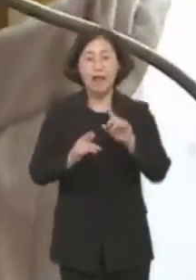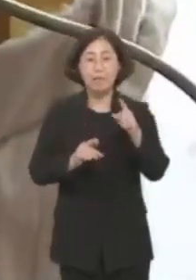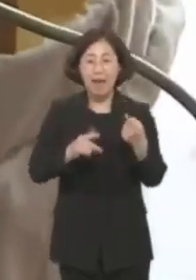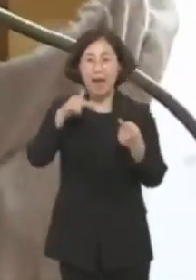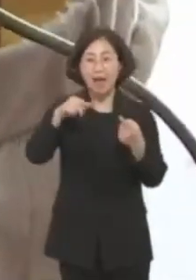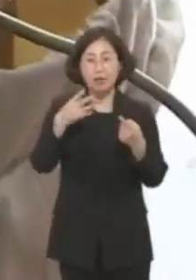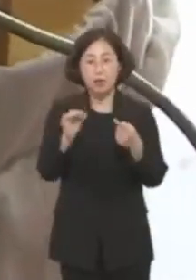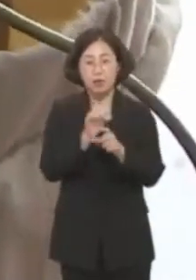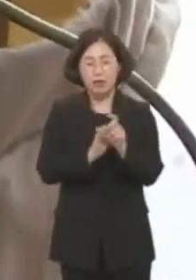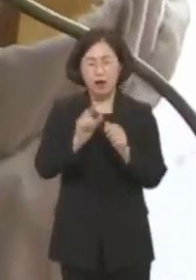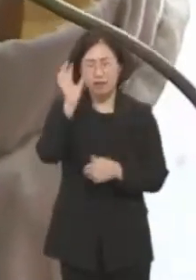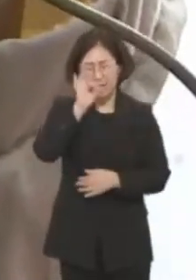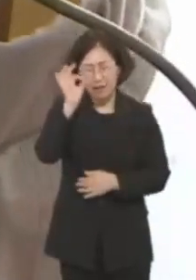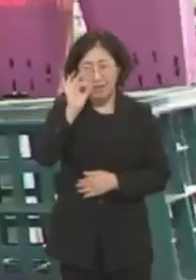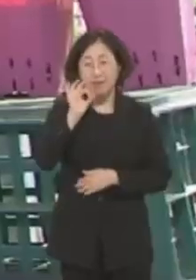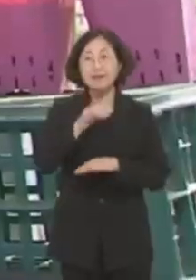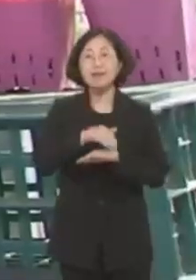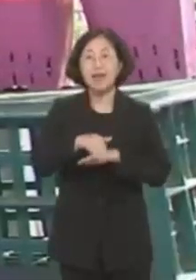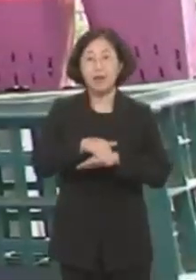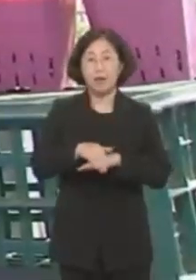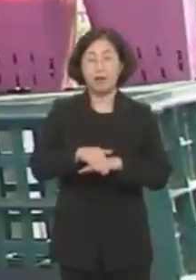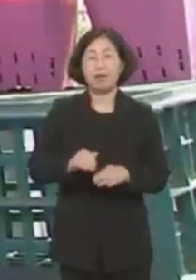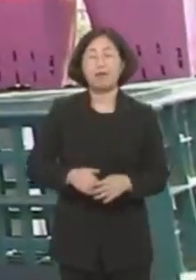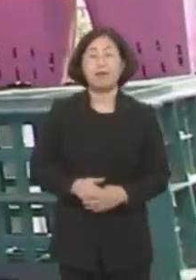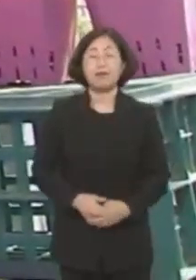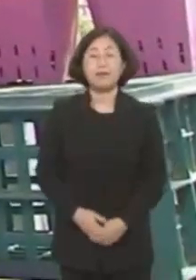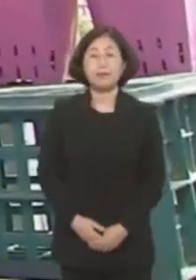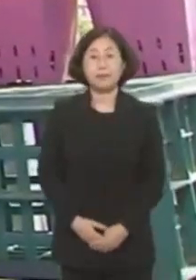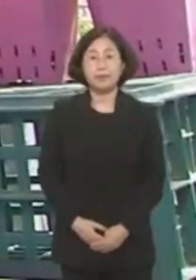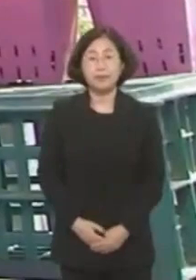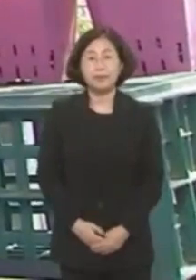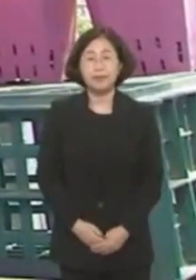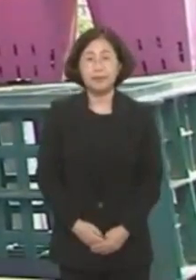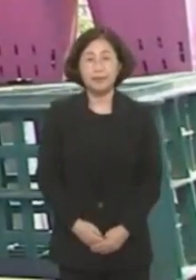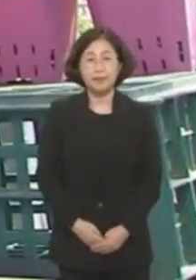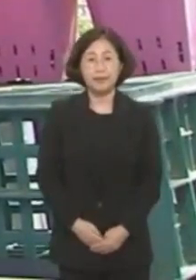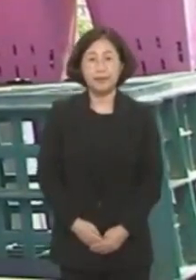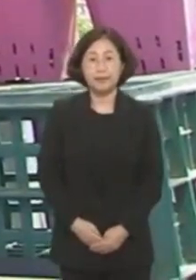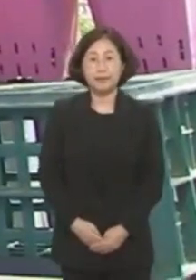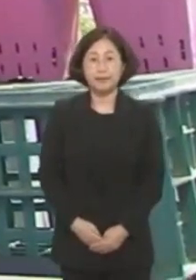100여 종을 더 발굴할 예정입니다. TJB 김세범입니다.